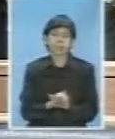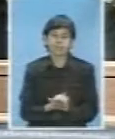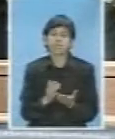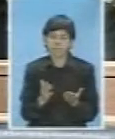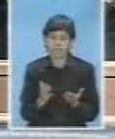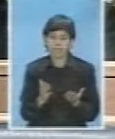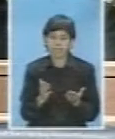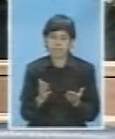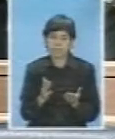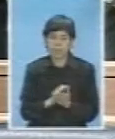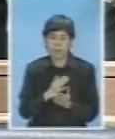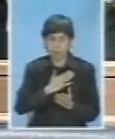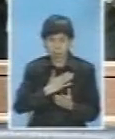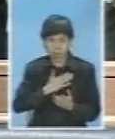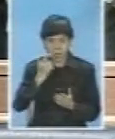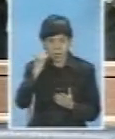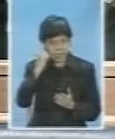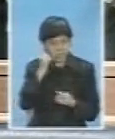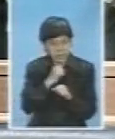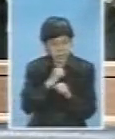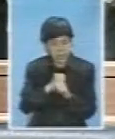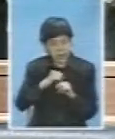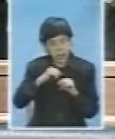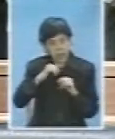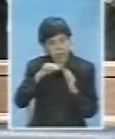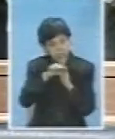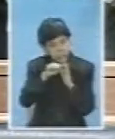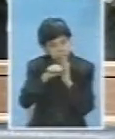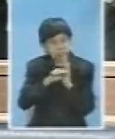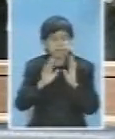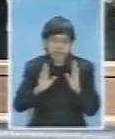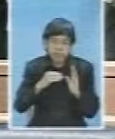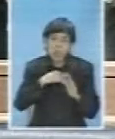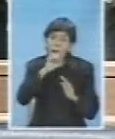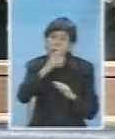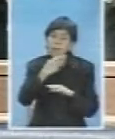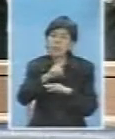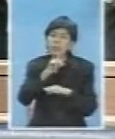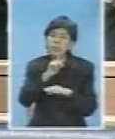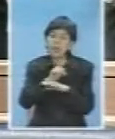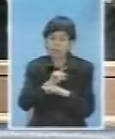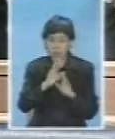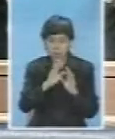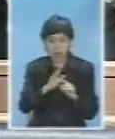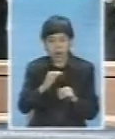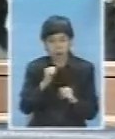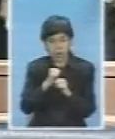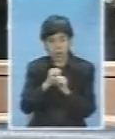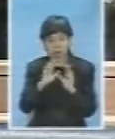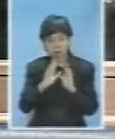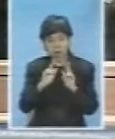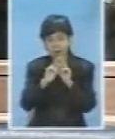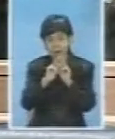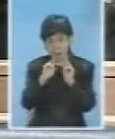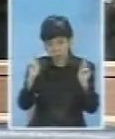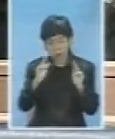แน่นอนที่สุดครับผมคิดว่าผมไม่สามารถที่จะลงรายละเอียดได้ที่จะกราบเรียนต่อท่านประธานผ่านไปยังคณะกรรม